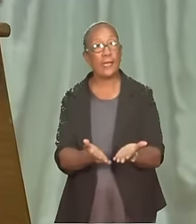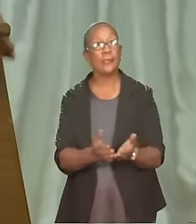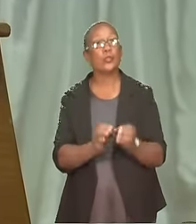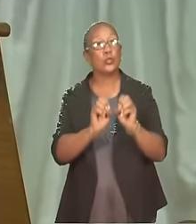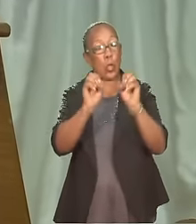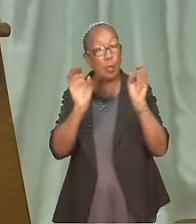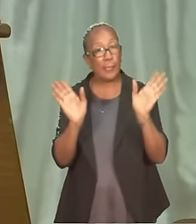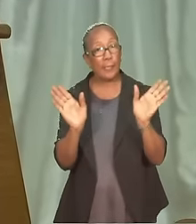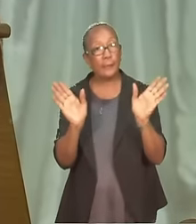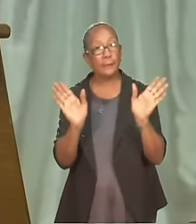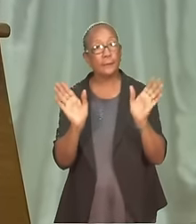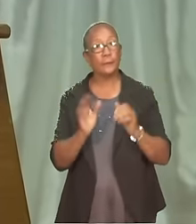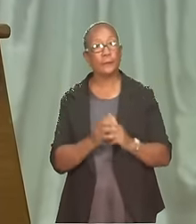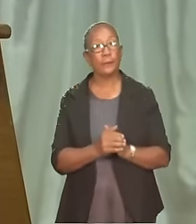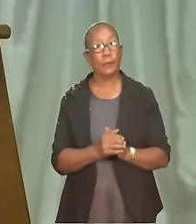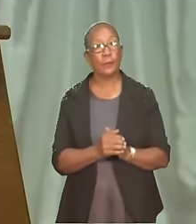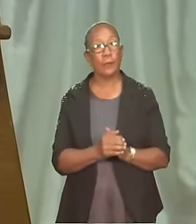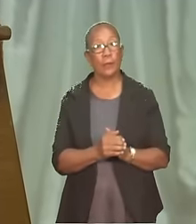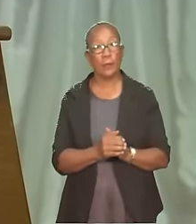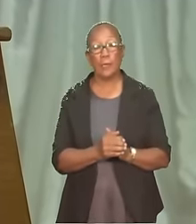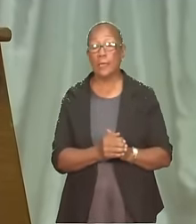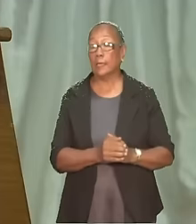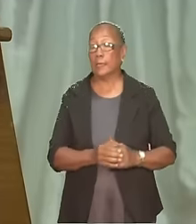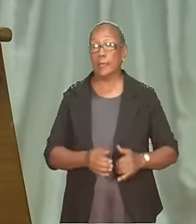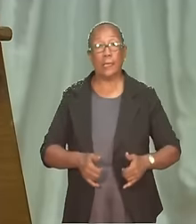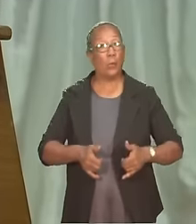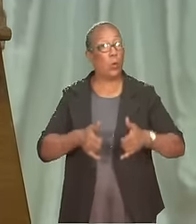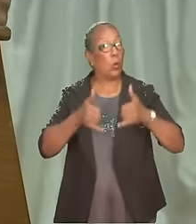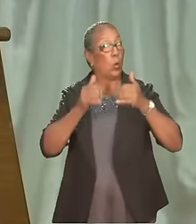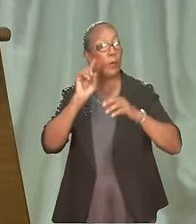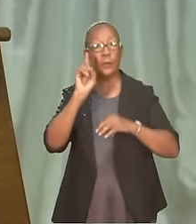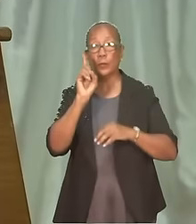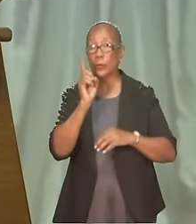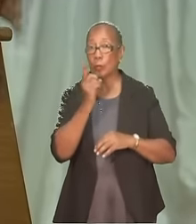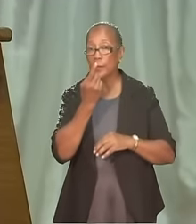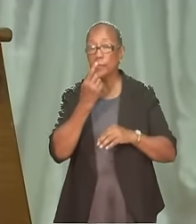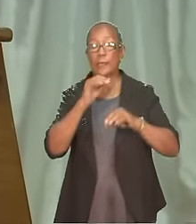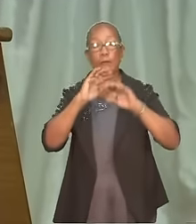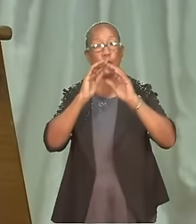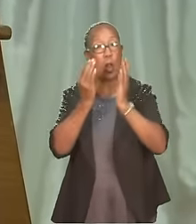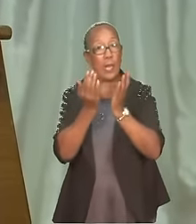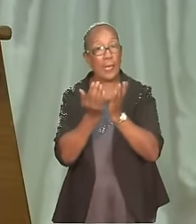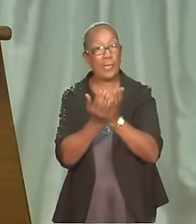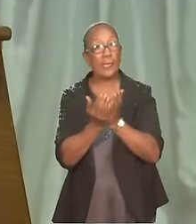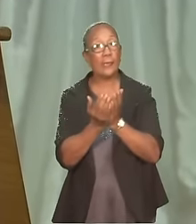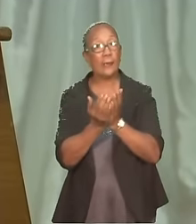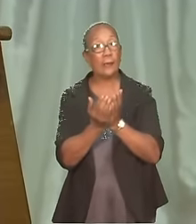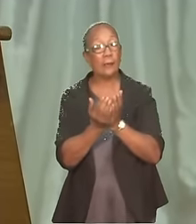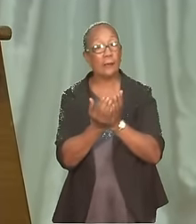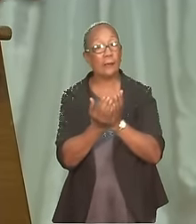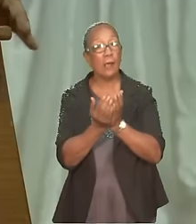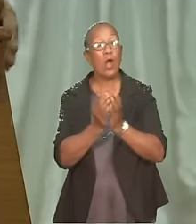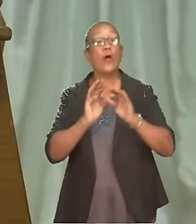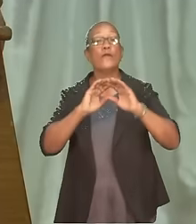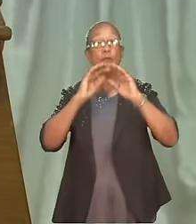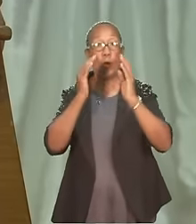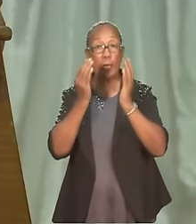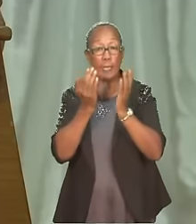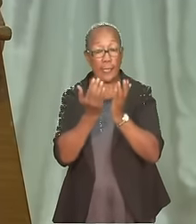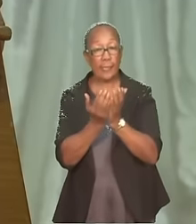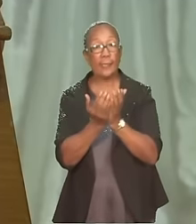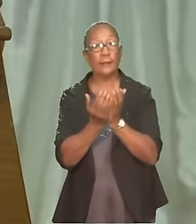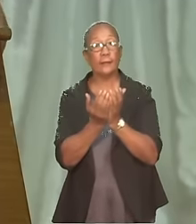duidelijk. 1. Hoge prioriteit. Een volledig, let wel, volledig